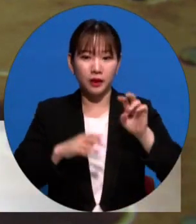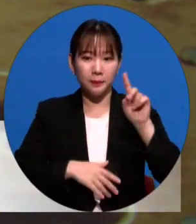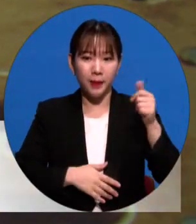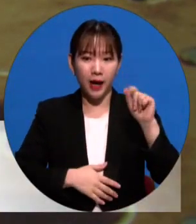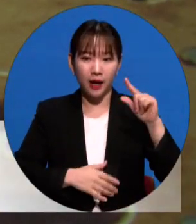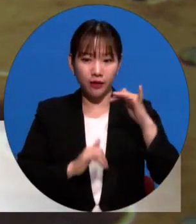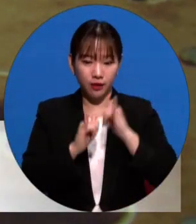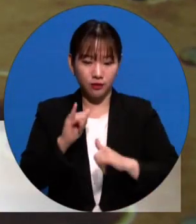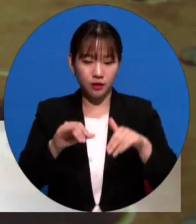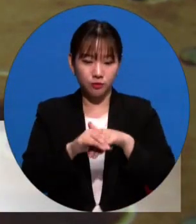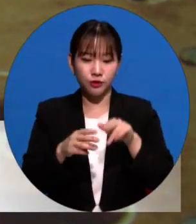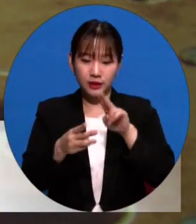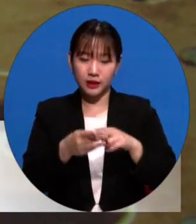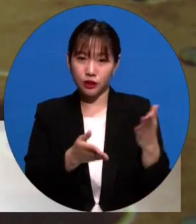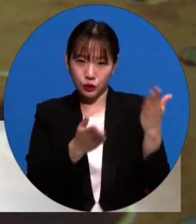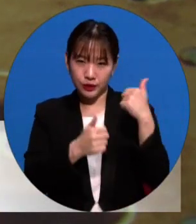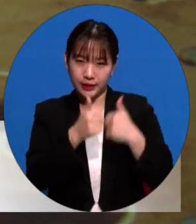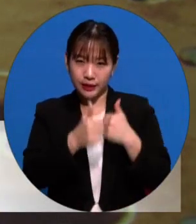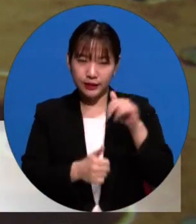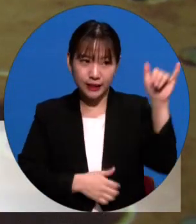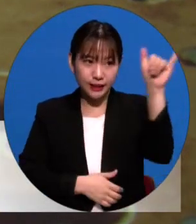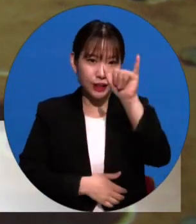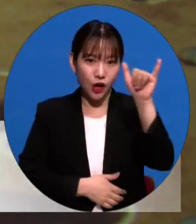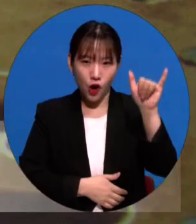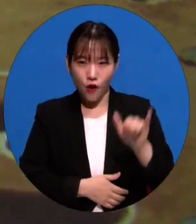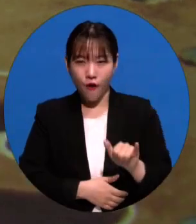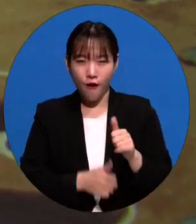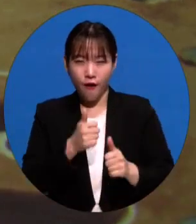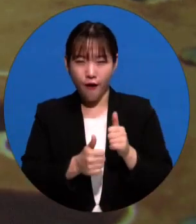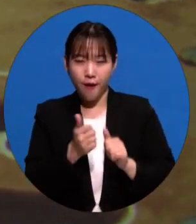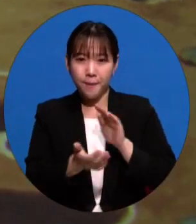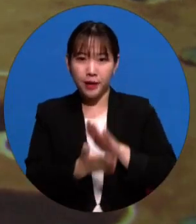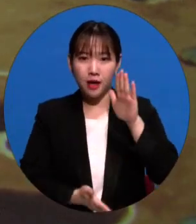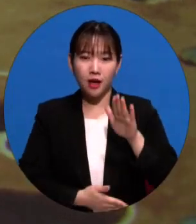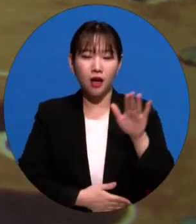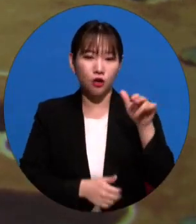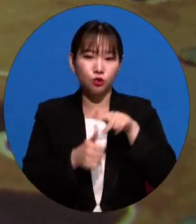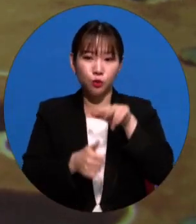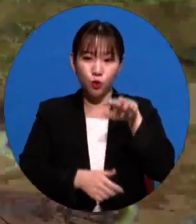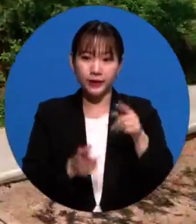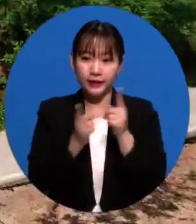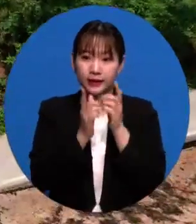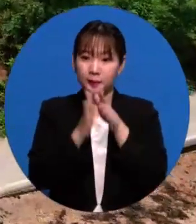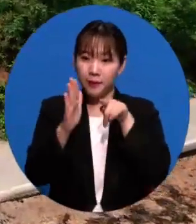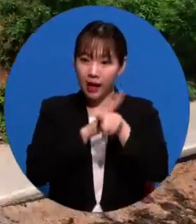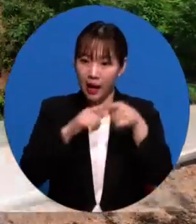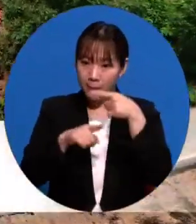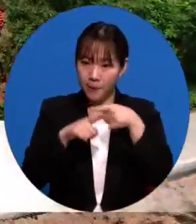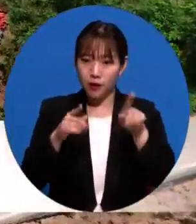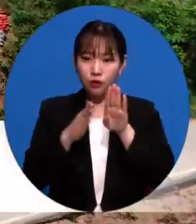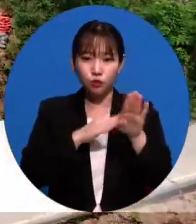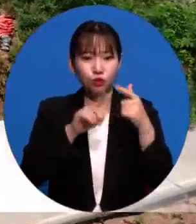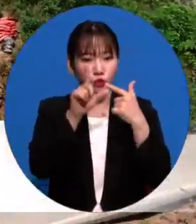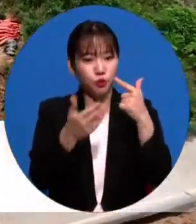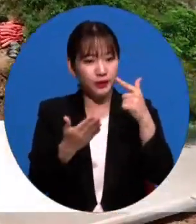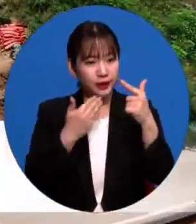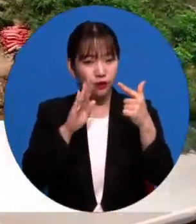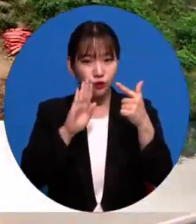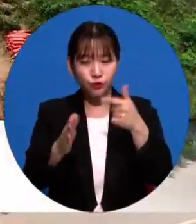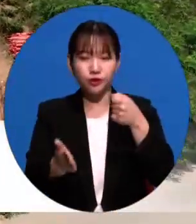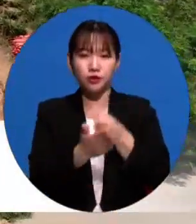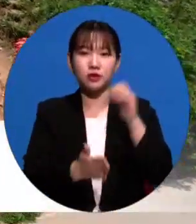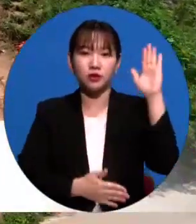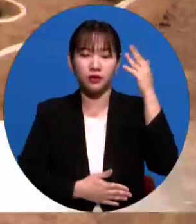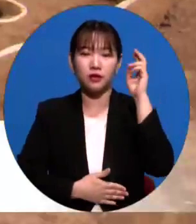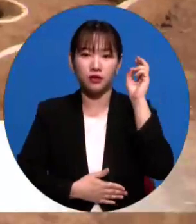국립마한 역사문화센터 유치 경쟁이 전국적으로 치열한 가운데 후보지는 실사를 거쳐 오는 6월 전후의 결정될